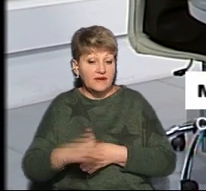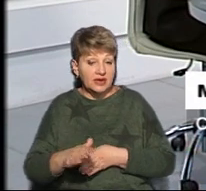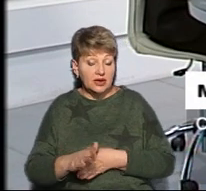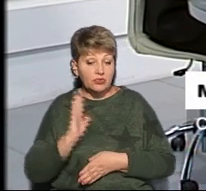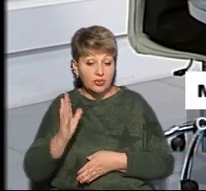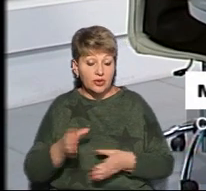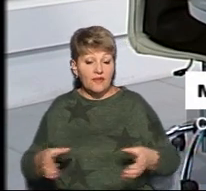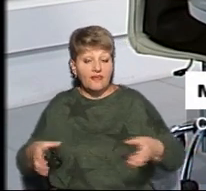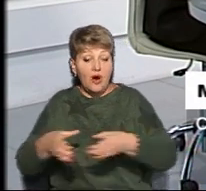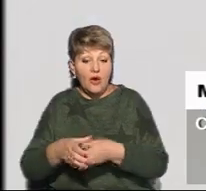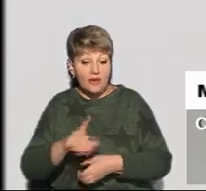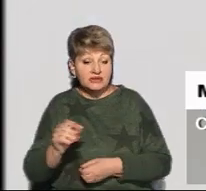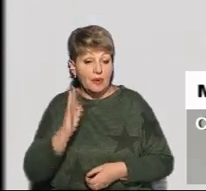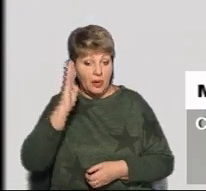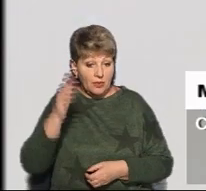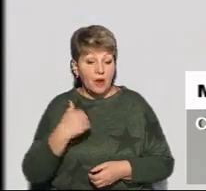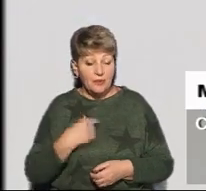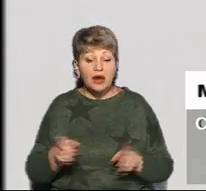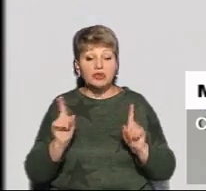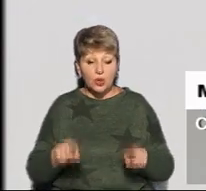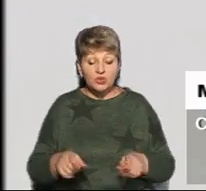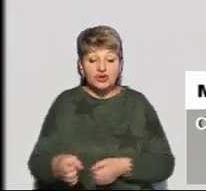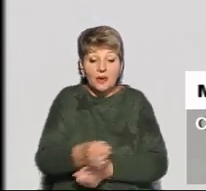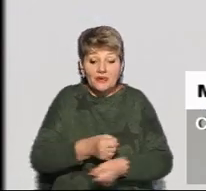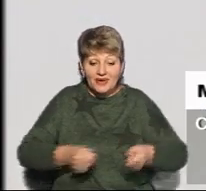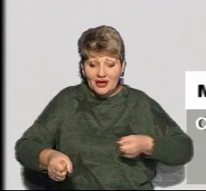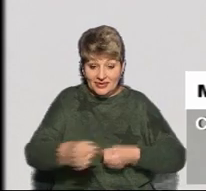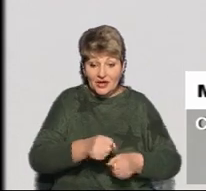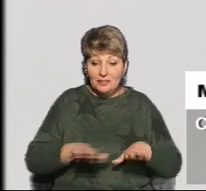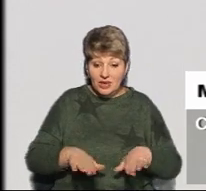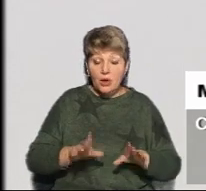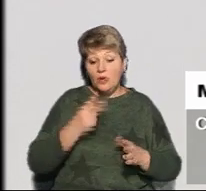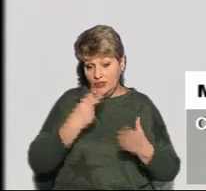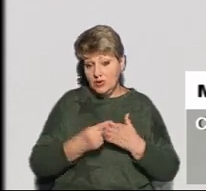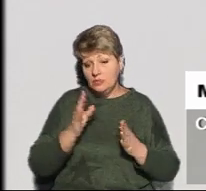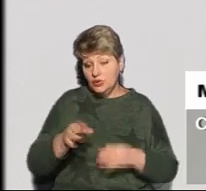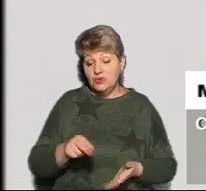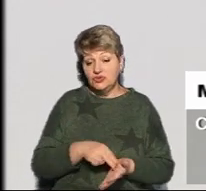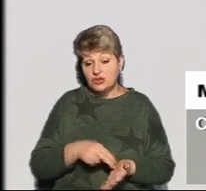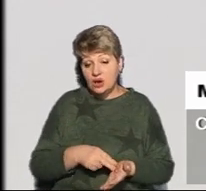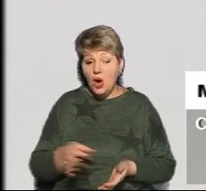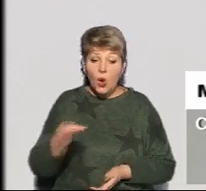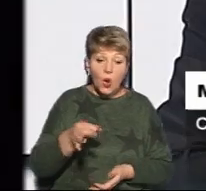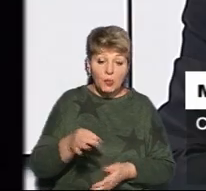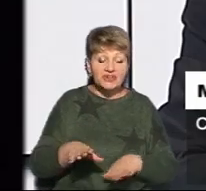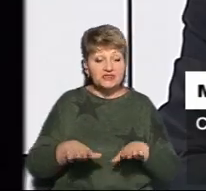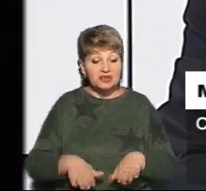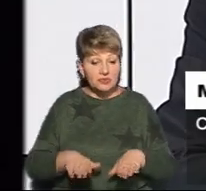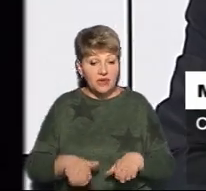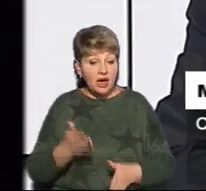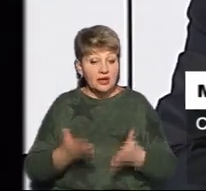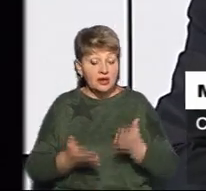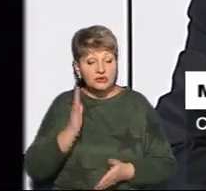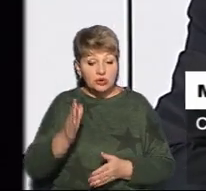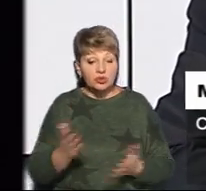стане більшою фракцією «За майбутнє», ми таку саму конфігурацію побачимо і в Черкасах, в обласній, міській, в якій завгодно раді. Якщо будуть якісь